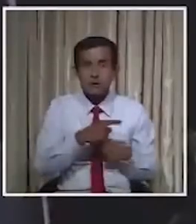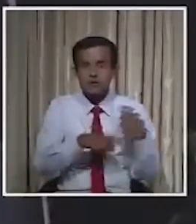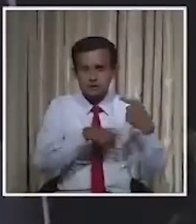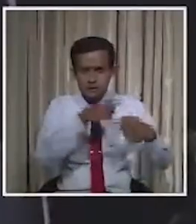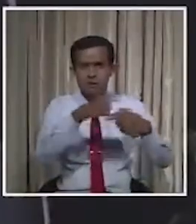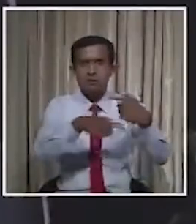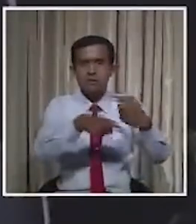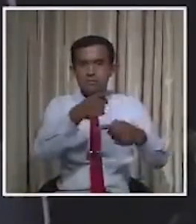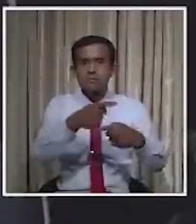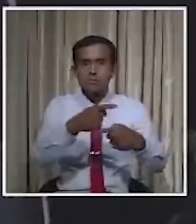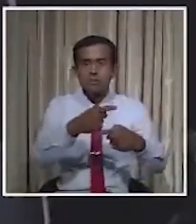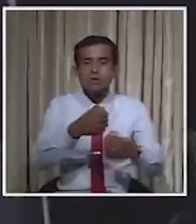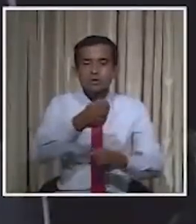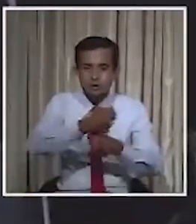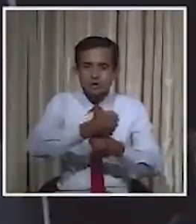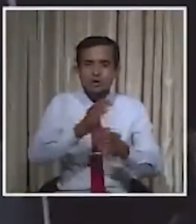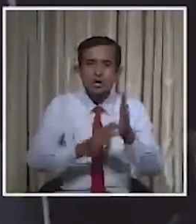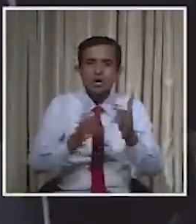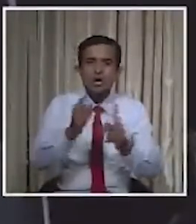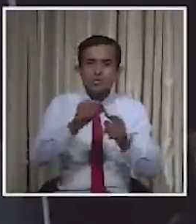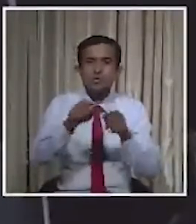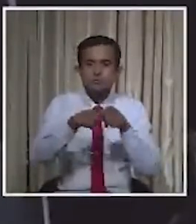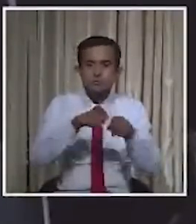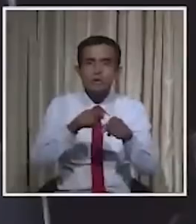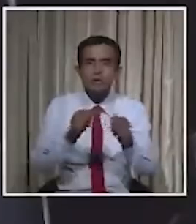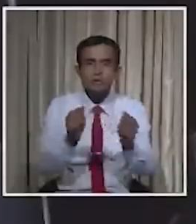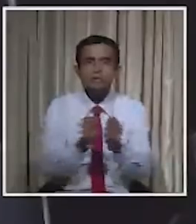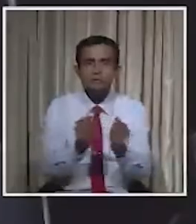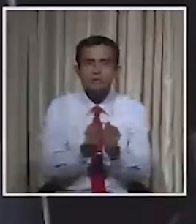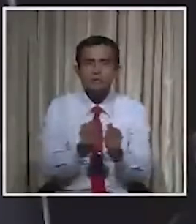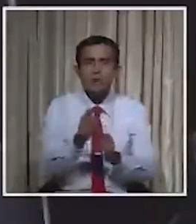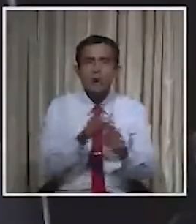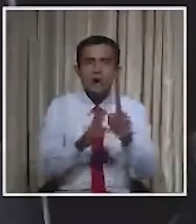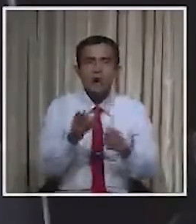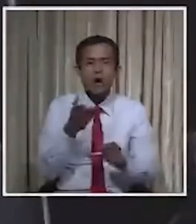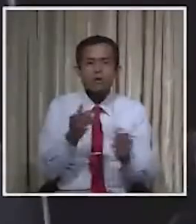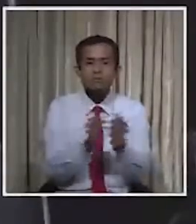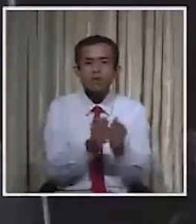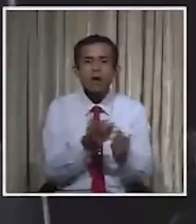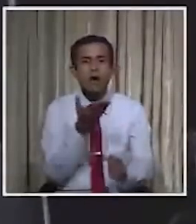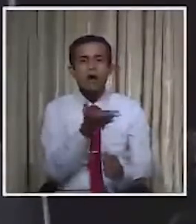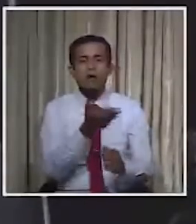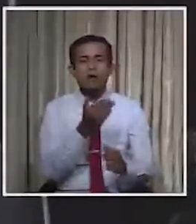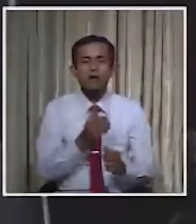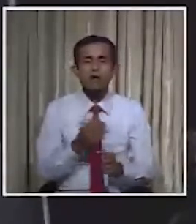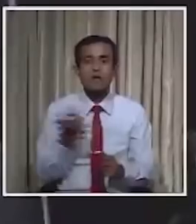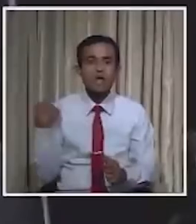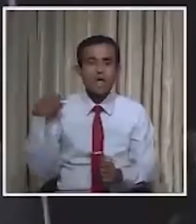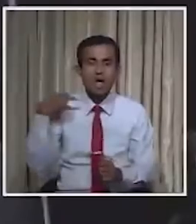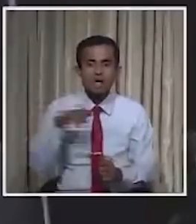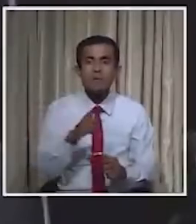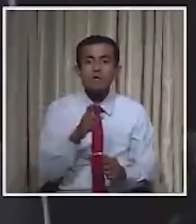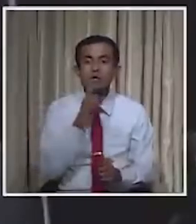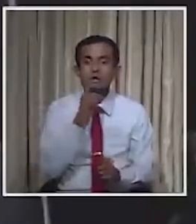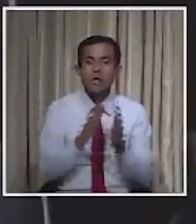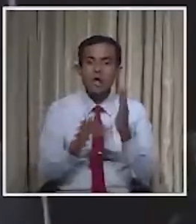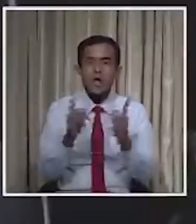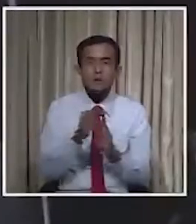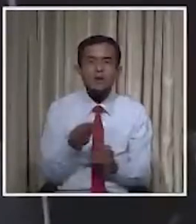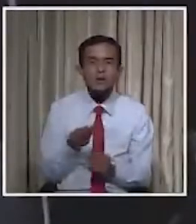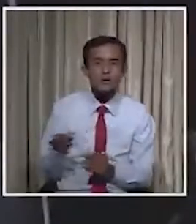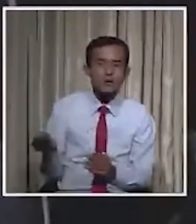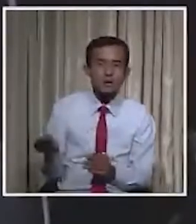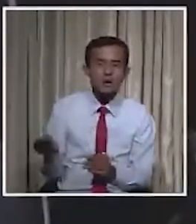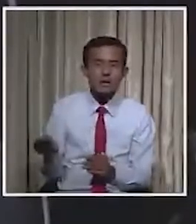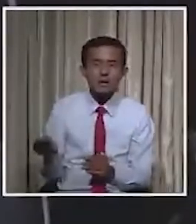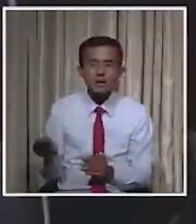நிதி ஒதுக்கீட்டு விவாதத்தில் இன்று பங்கேற்று உரையாற்றிய அவர் இந்த குற்றச்சாட்டை முன்வைத்தார். தமிழர்களை பெரும்பான்மையாக கொண்ட வடக்கு கிழக்கிலும் பெரும்பாலான